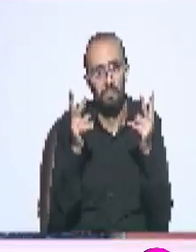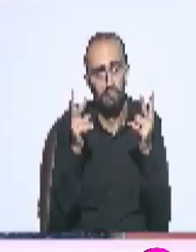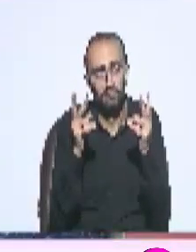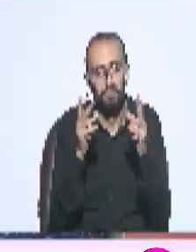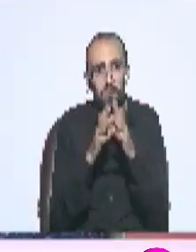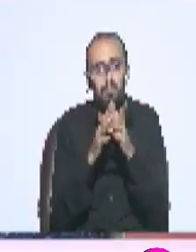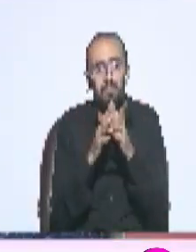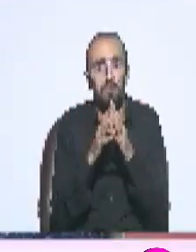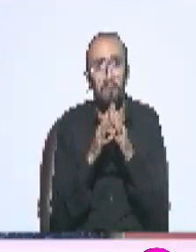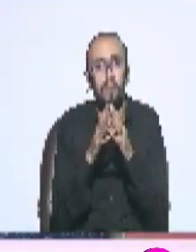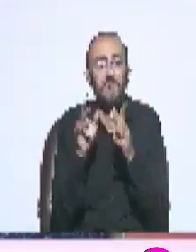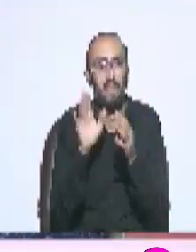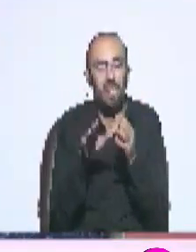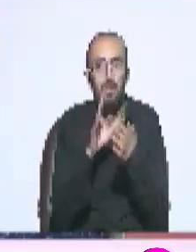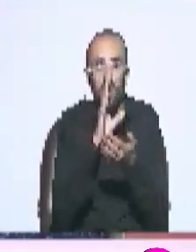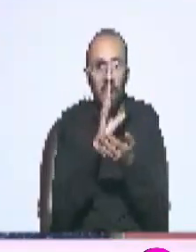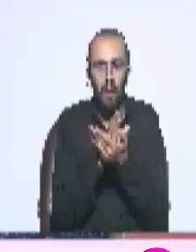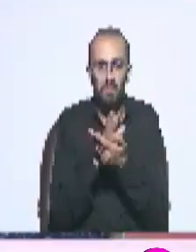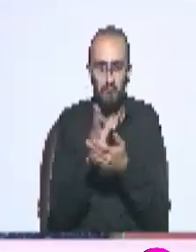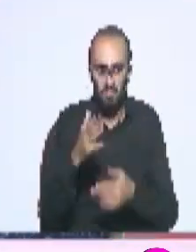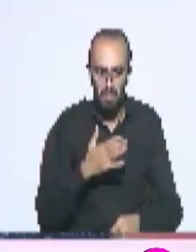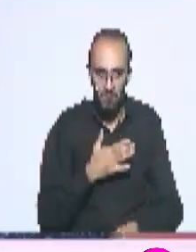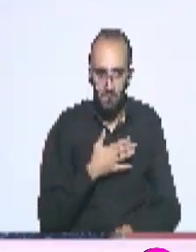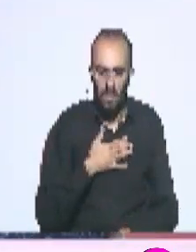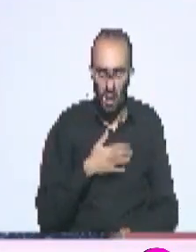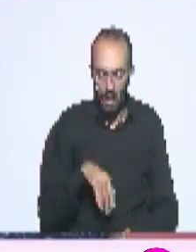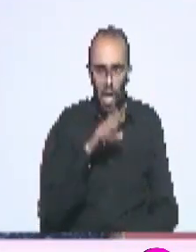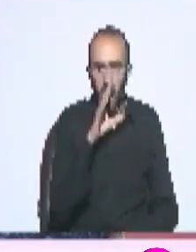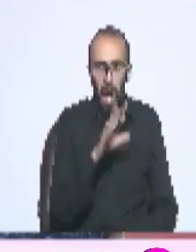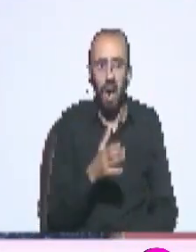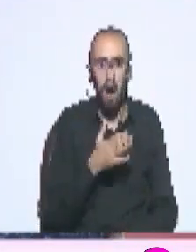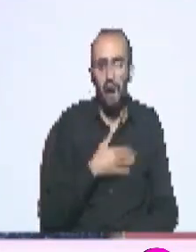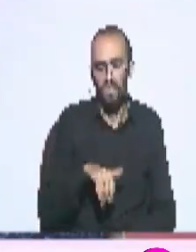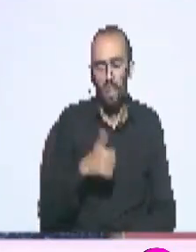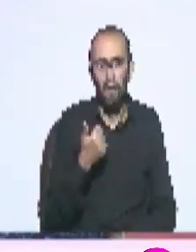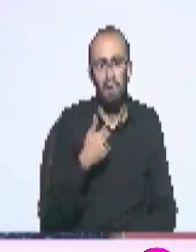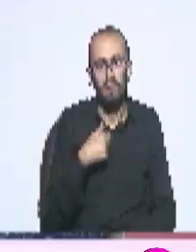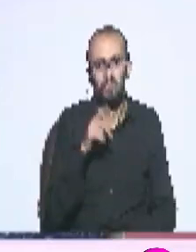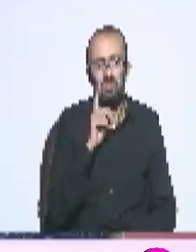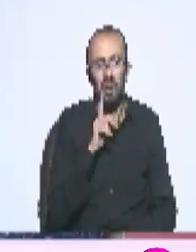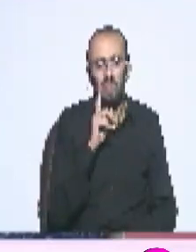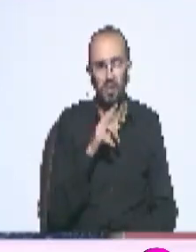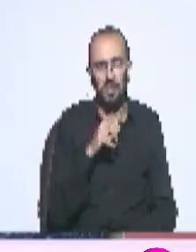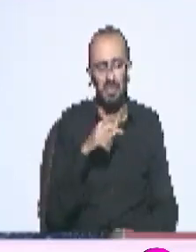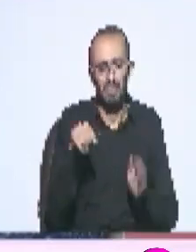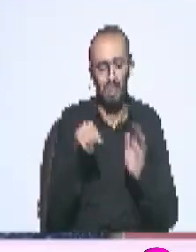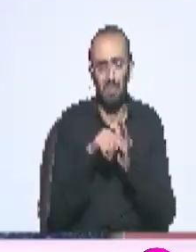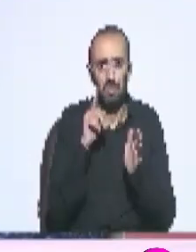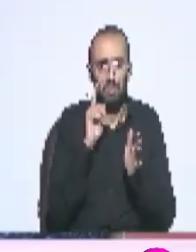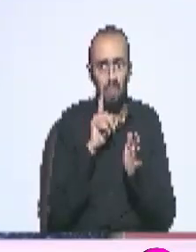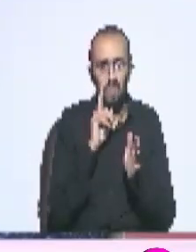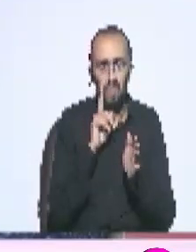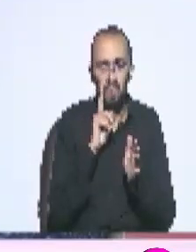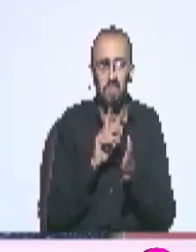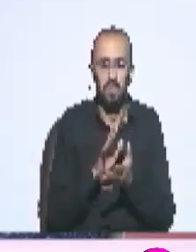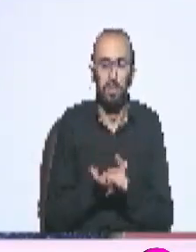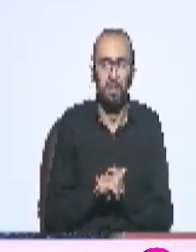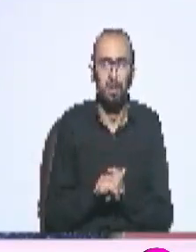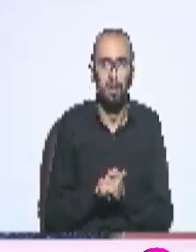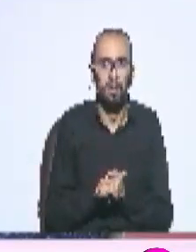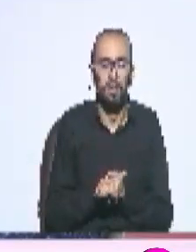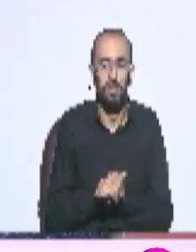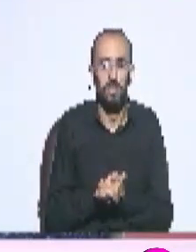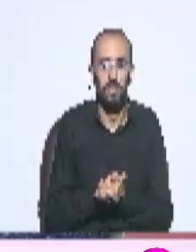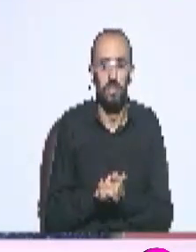م نوع من انواع الاستحقاق هو حاسس ان هو يستحق الافضل ما عندوش النظره التشاؤميه دي لكن ونفر ان احنا ماخدناش